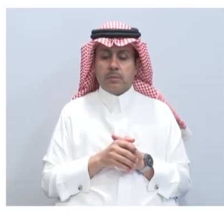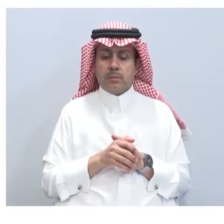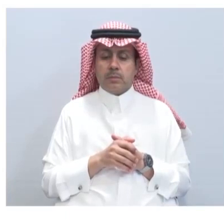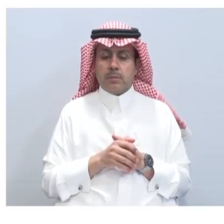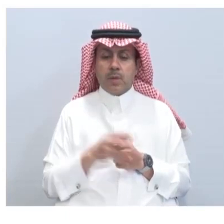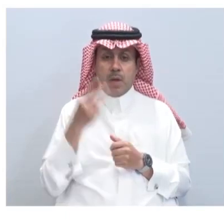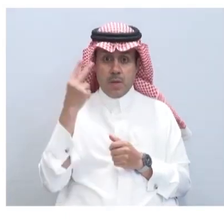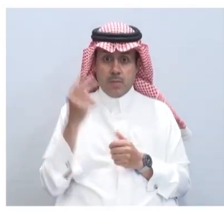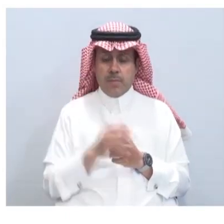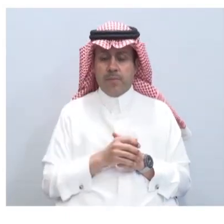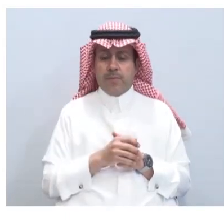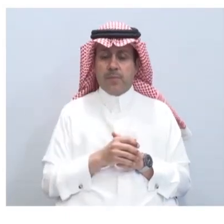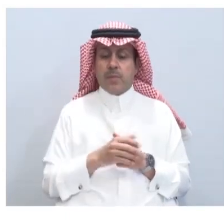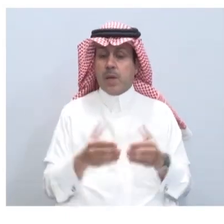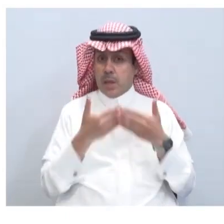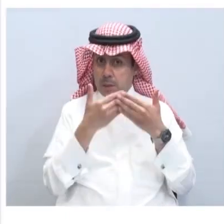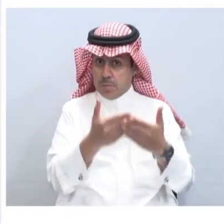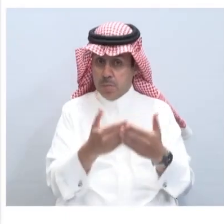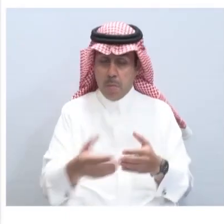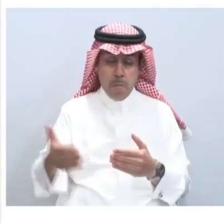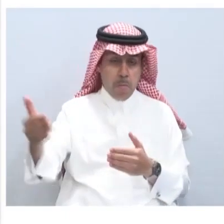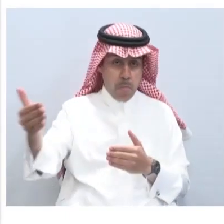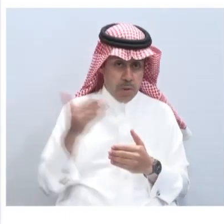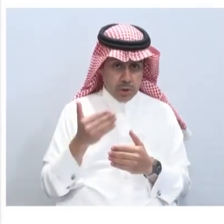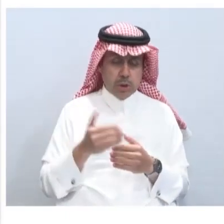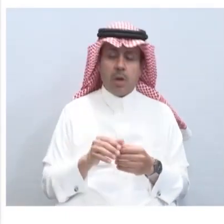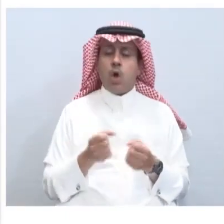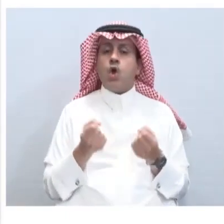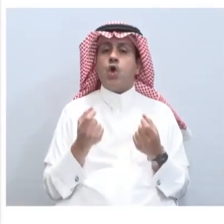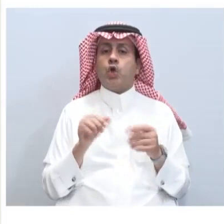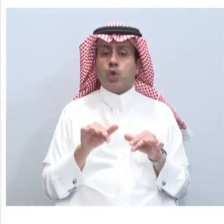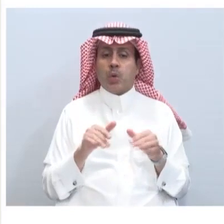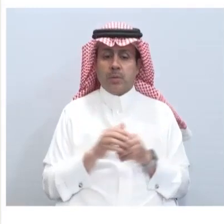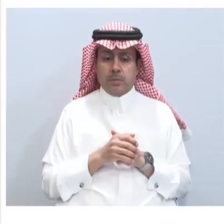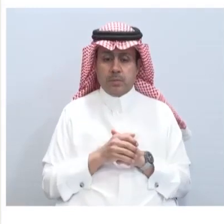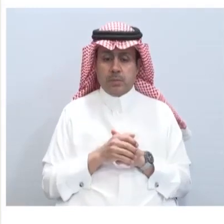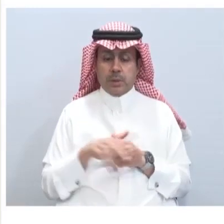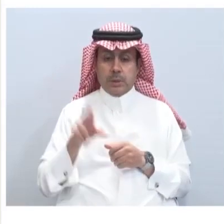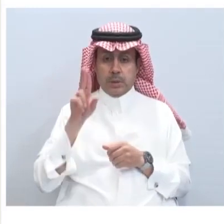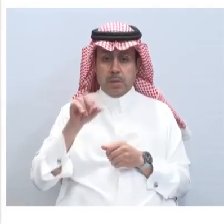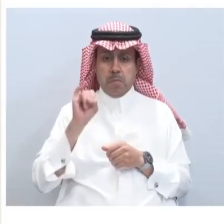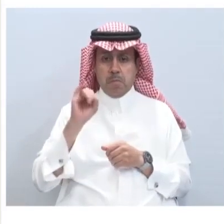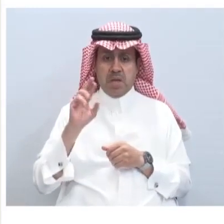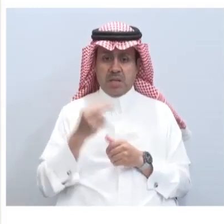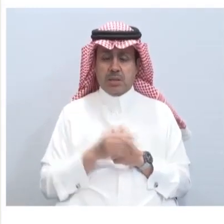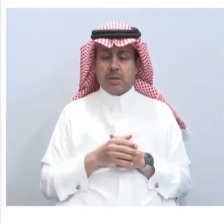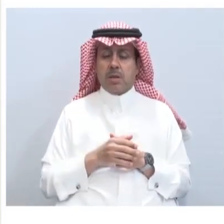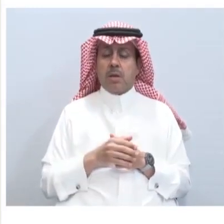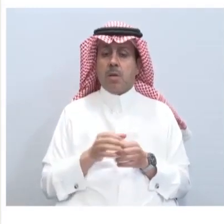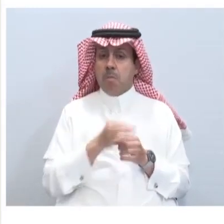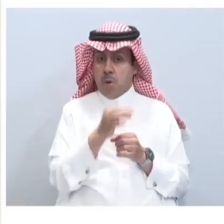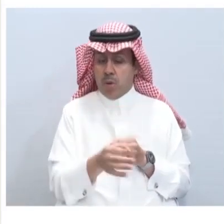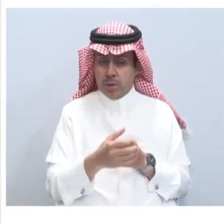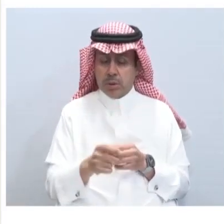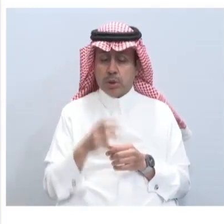ثانيا ناتي الى الخدمه المرجعيه الالكترونيه تتميز ببعض المواقع بامكانيه الرد